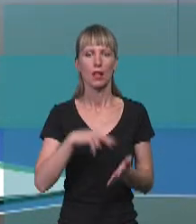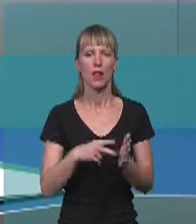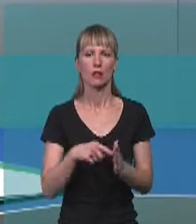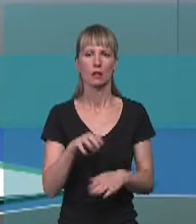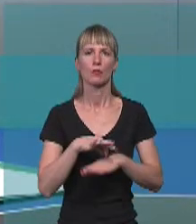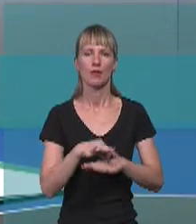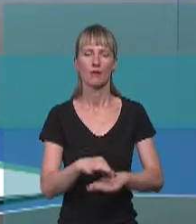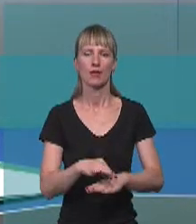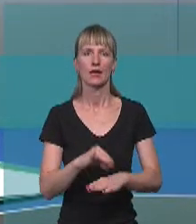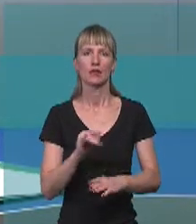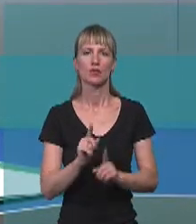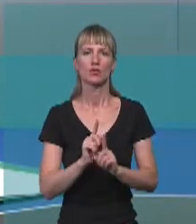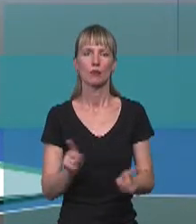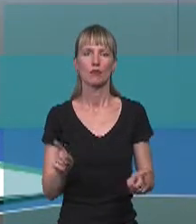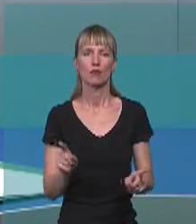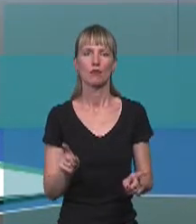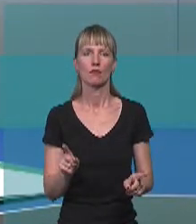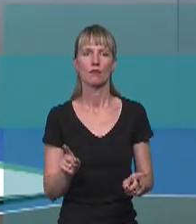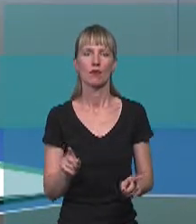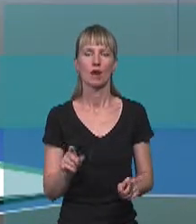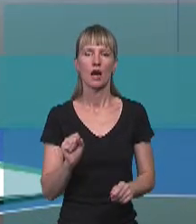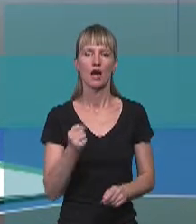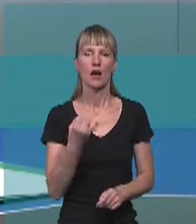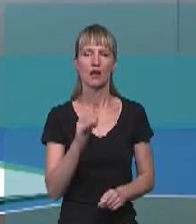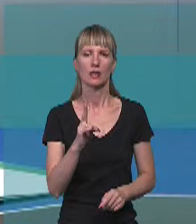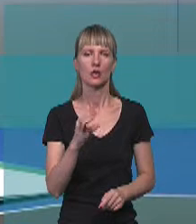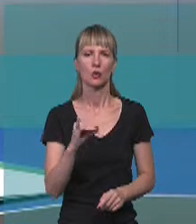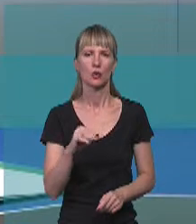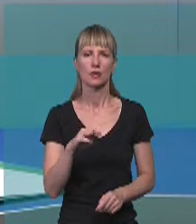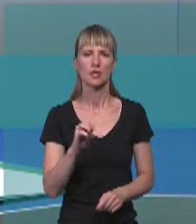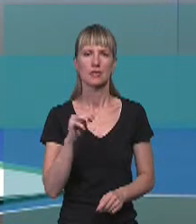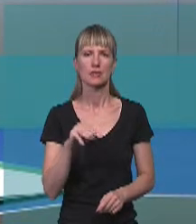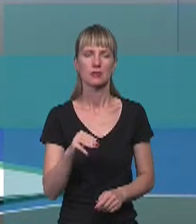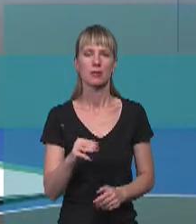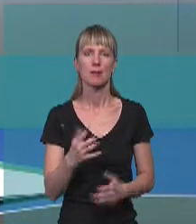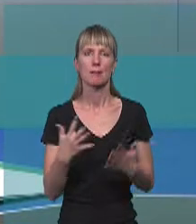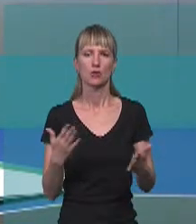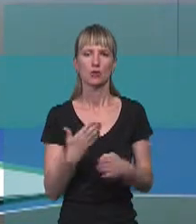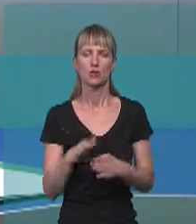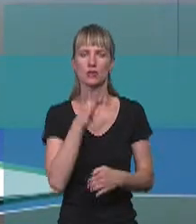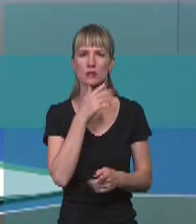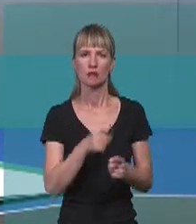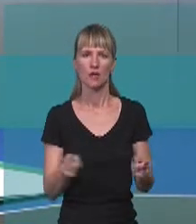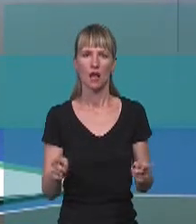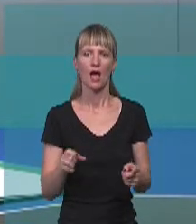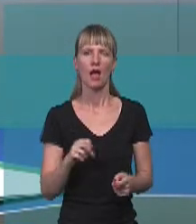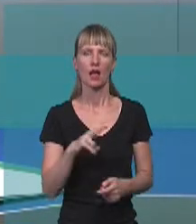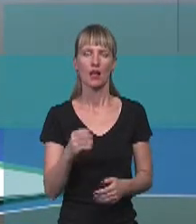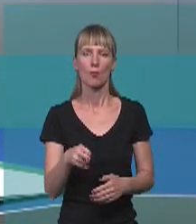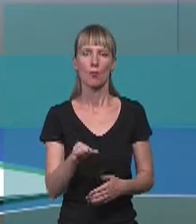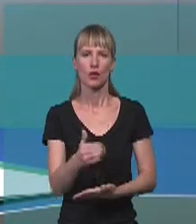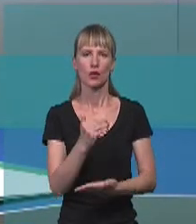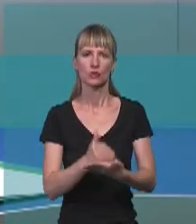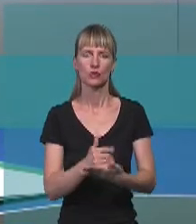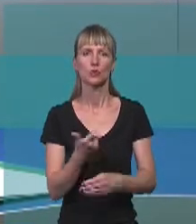проведення, і особливо IQ-тест там, ну, займає більшу частину часу. Але ж по